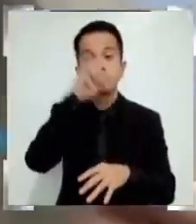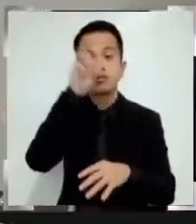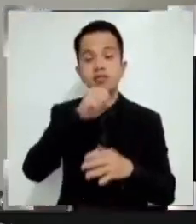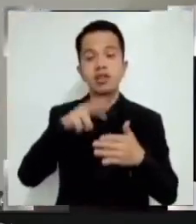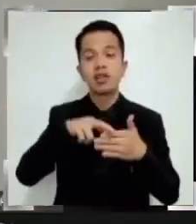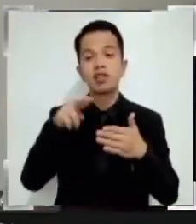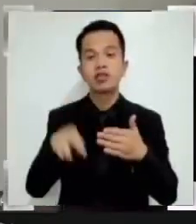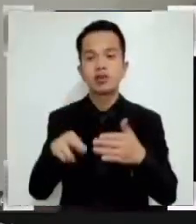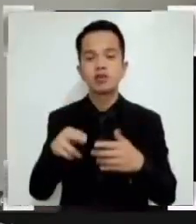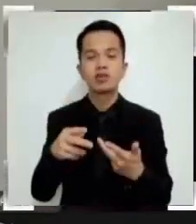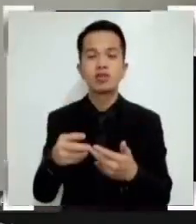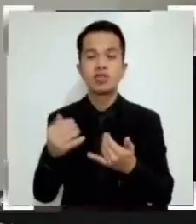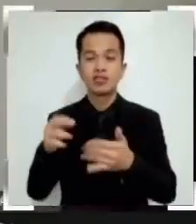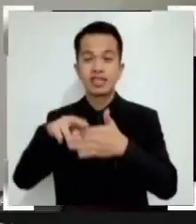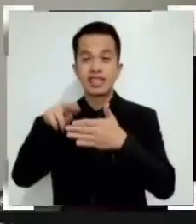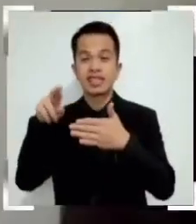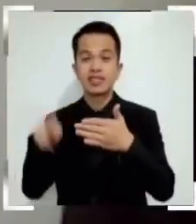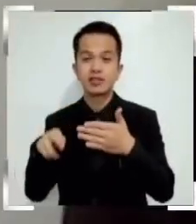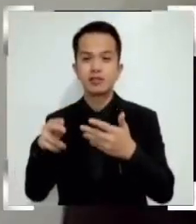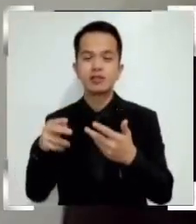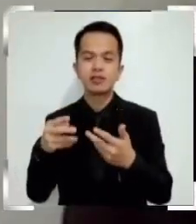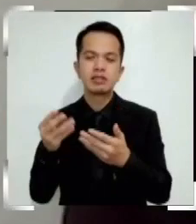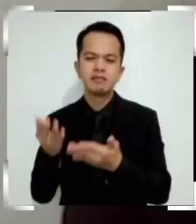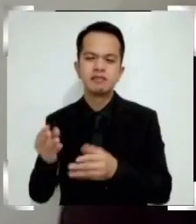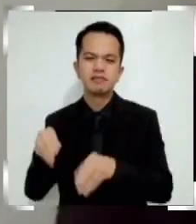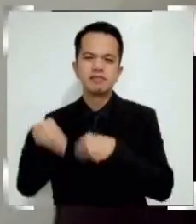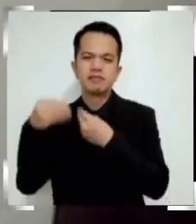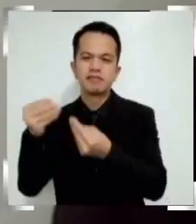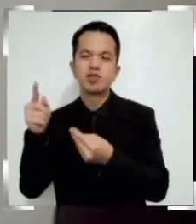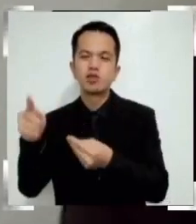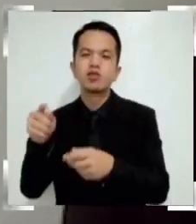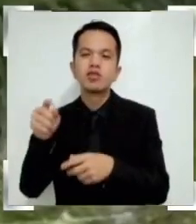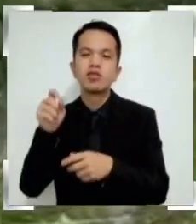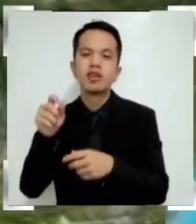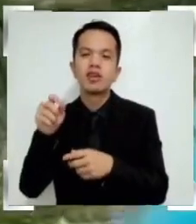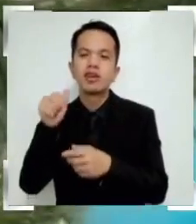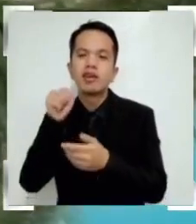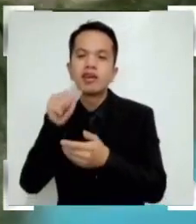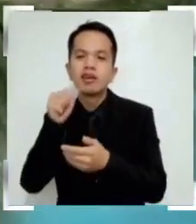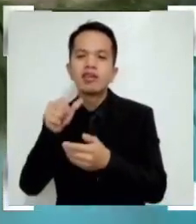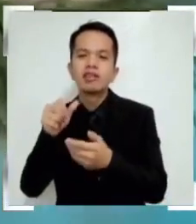kasi, binigay po namin sa kapatid niya. So siya po yung nag-organize ng lahat.